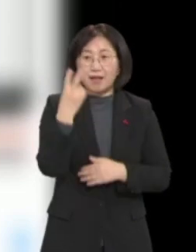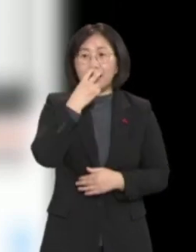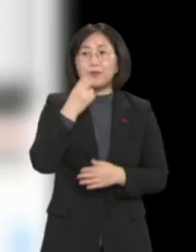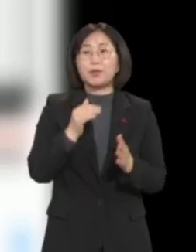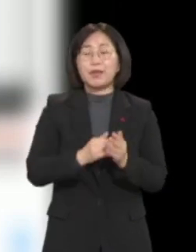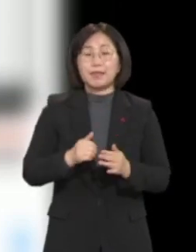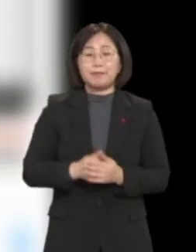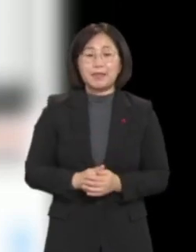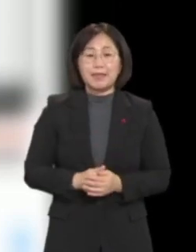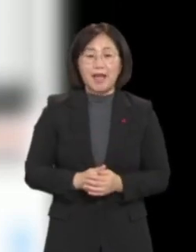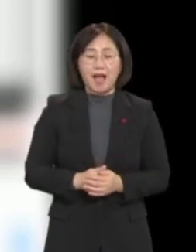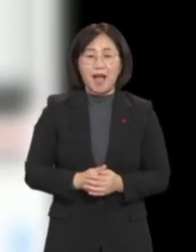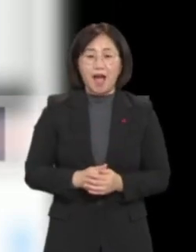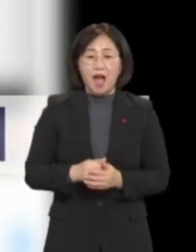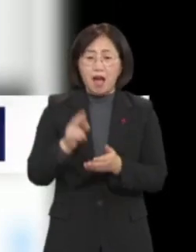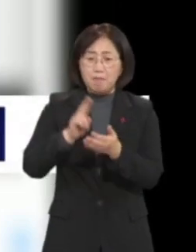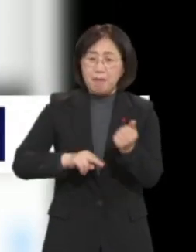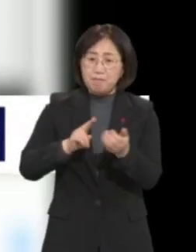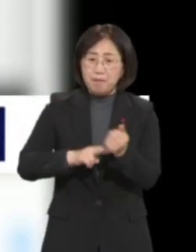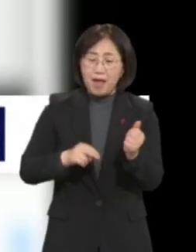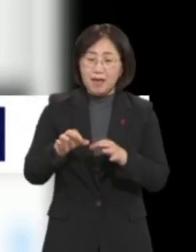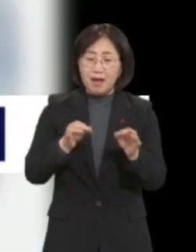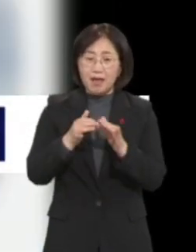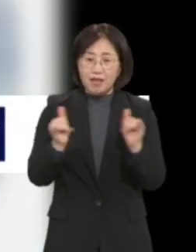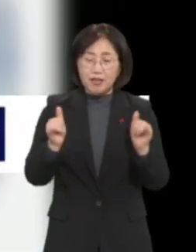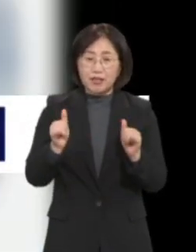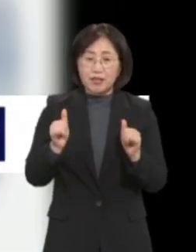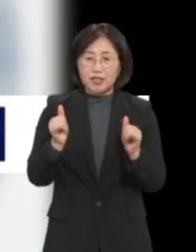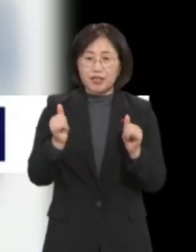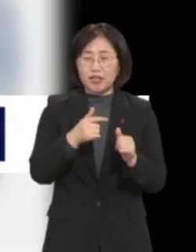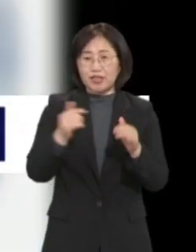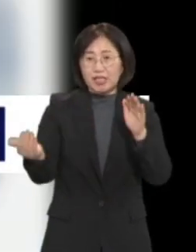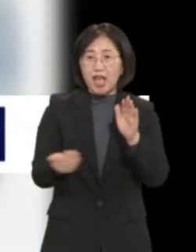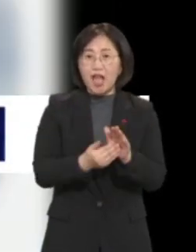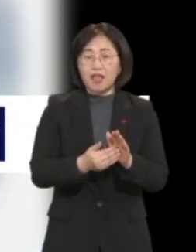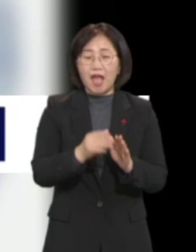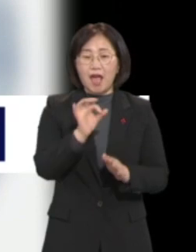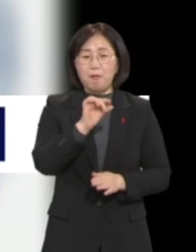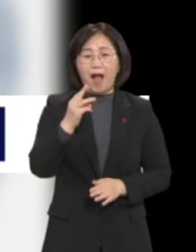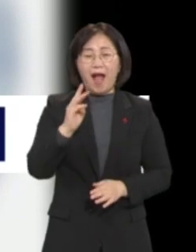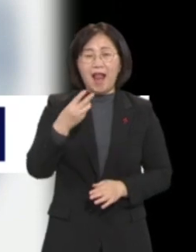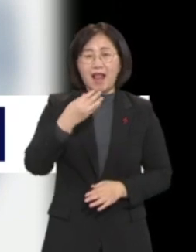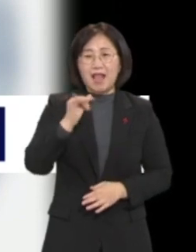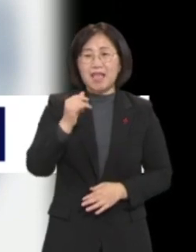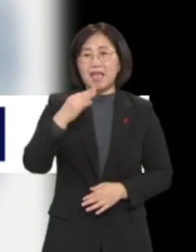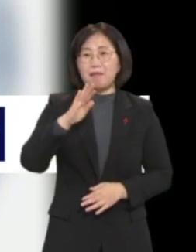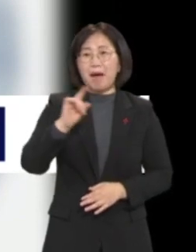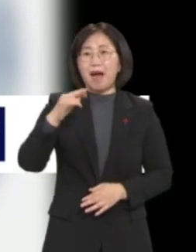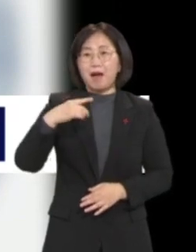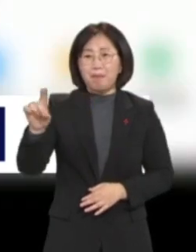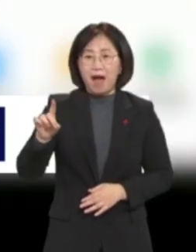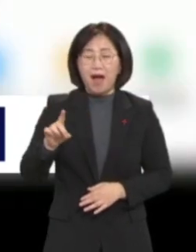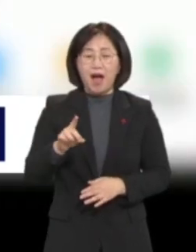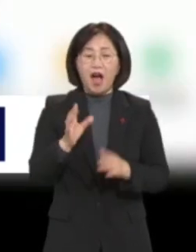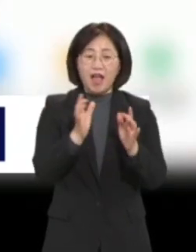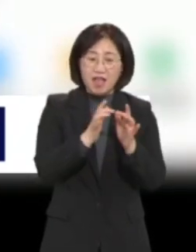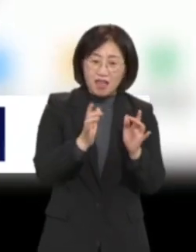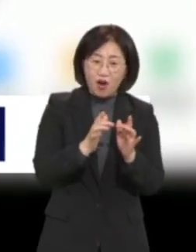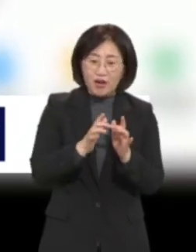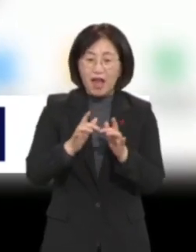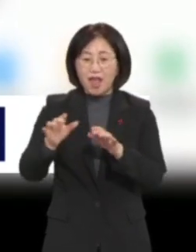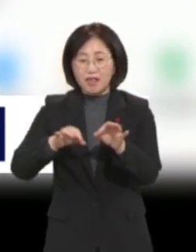중국인 위조상품 판매상들은 중국내 최대 온라인 쇼핑몰 알리바바의 오픈형 온라인 마켓인